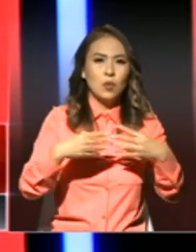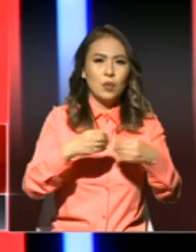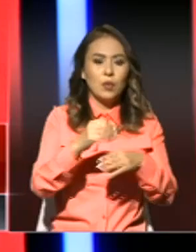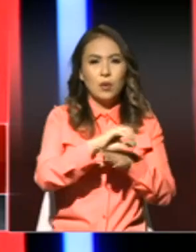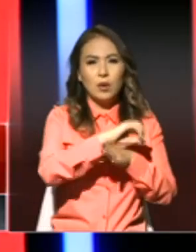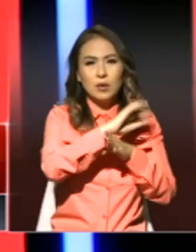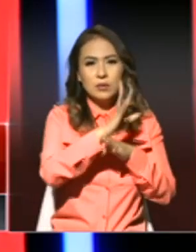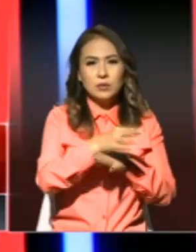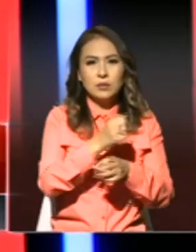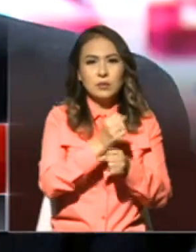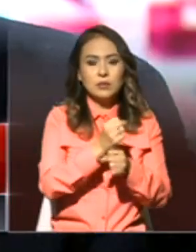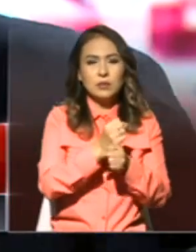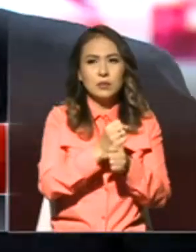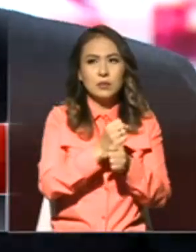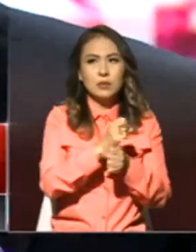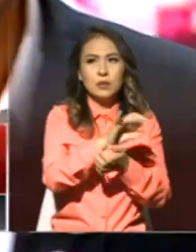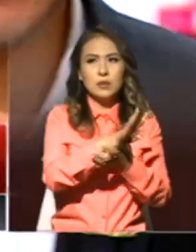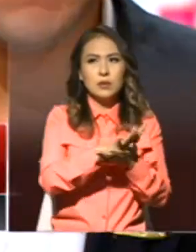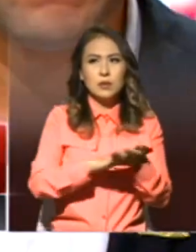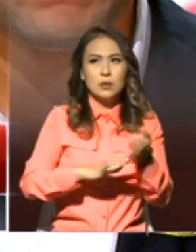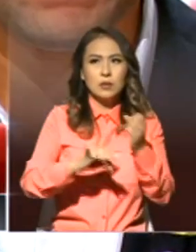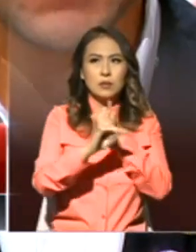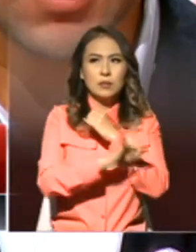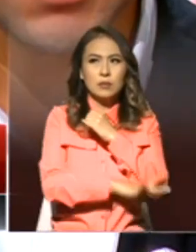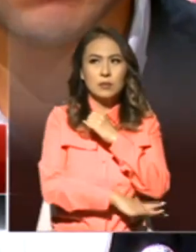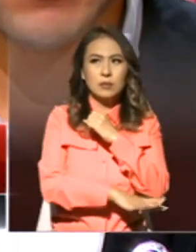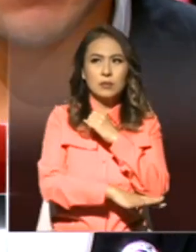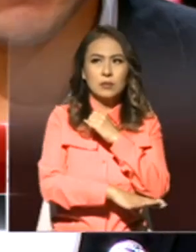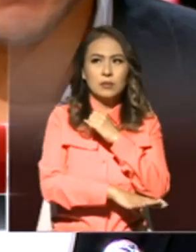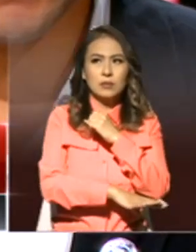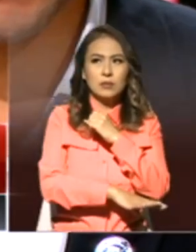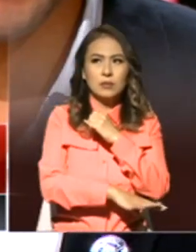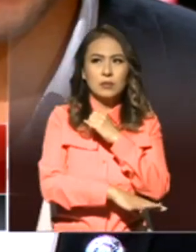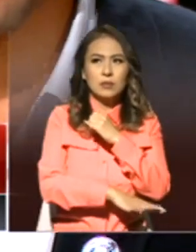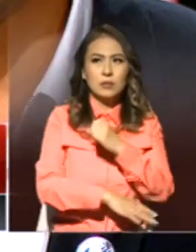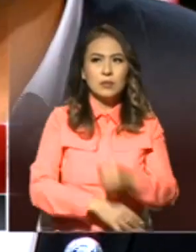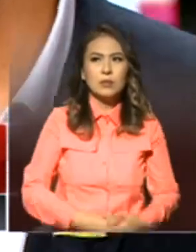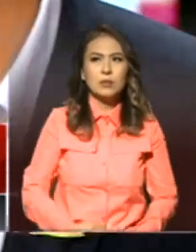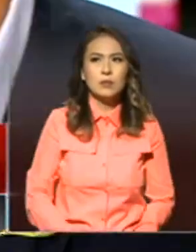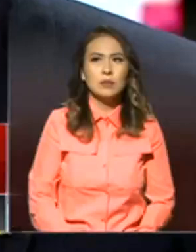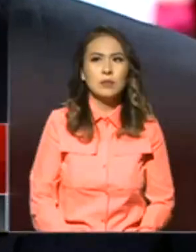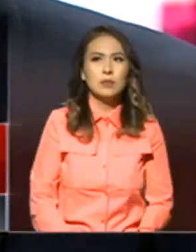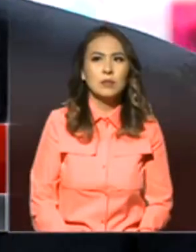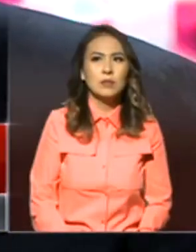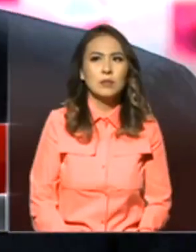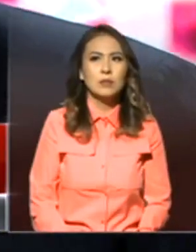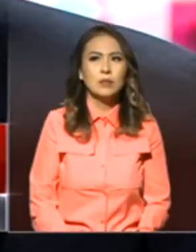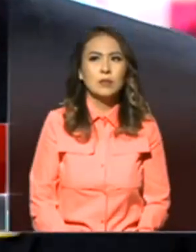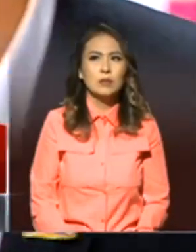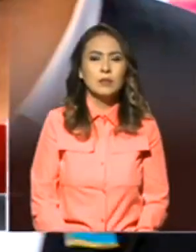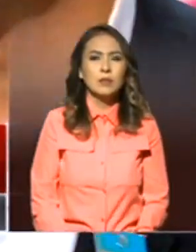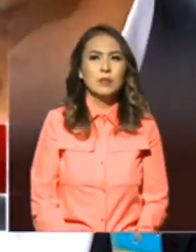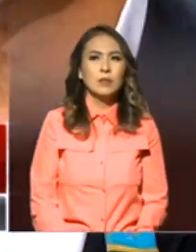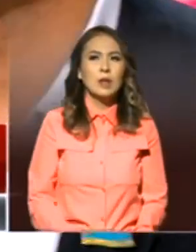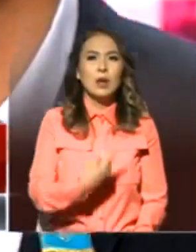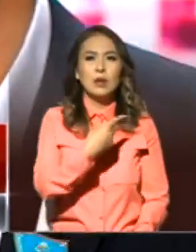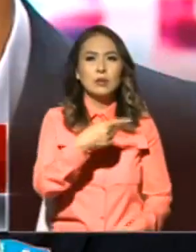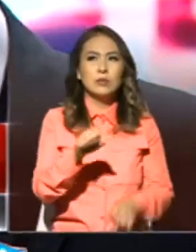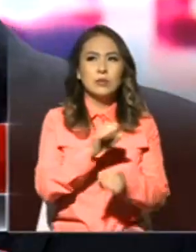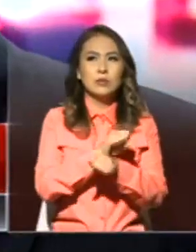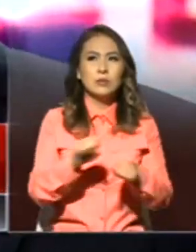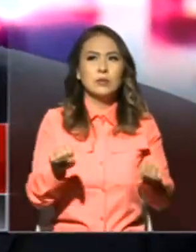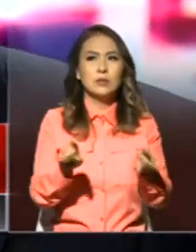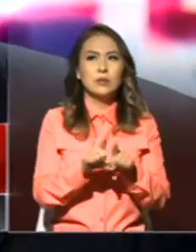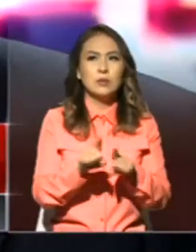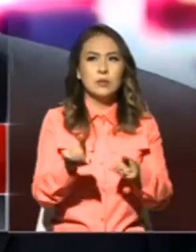да ары қарай. Ары қарай кедейлене береді. Көрдіңіз бе? Жоқ, ондай теріс пікір болмау керек. Сіз ағына дейін, жағына